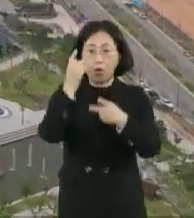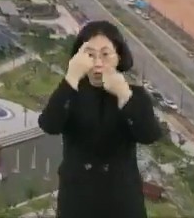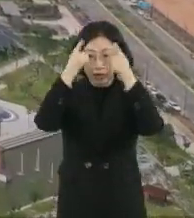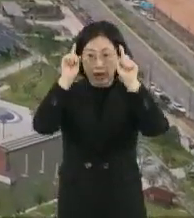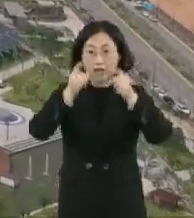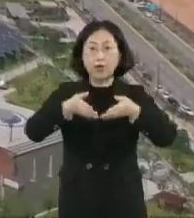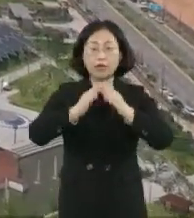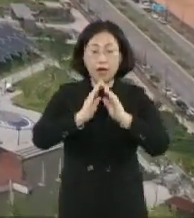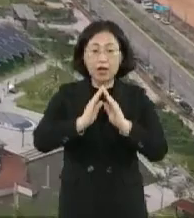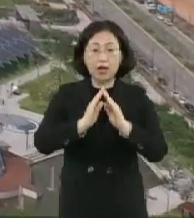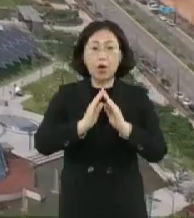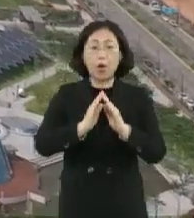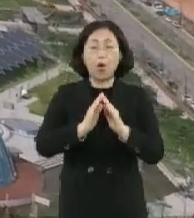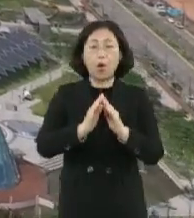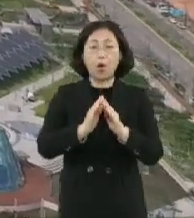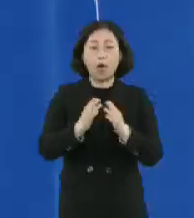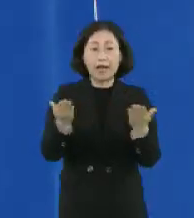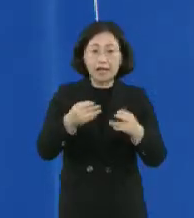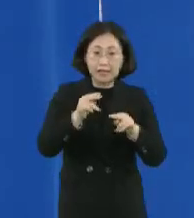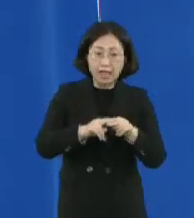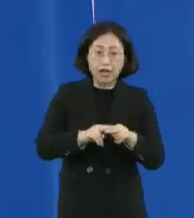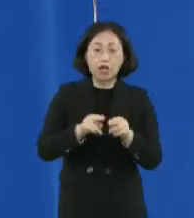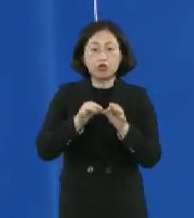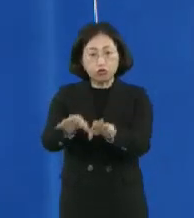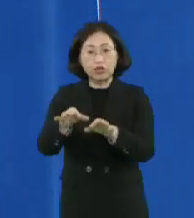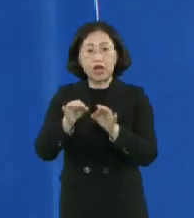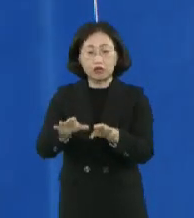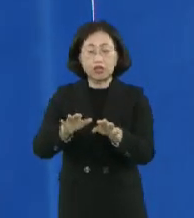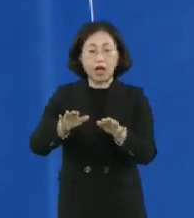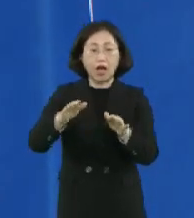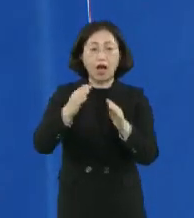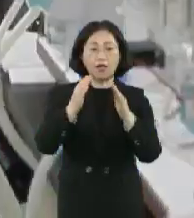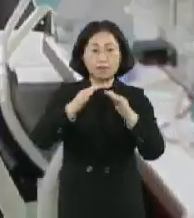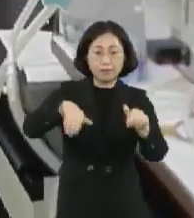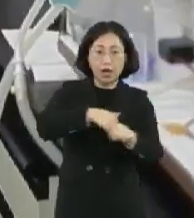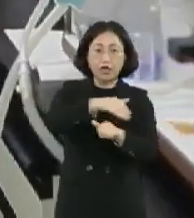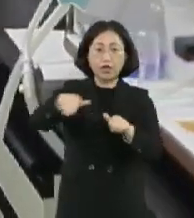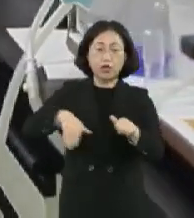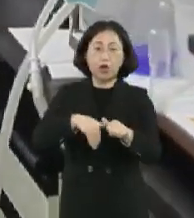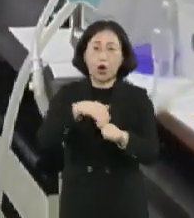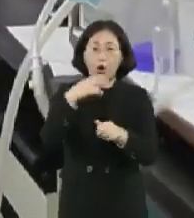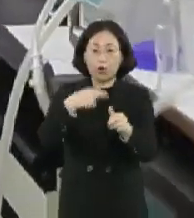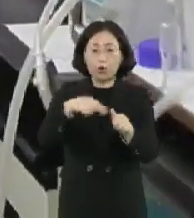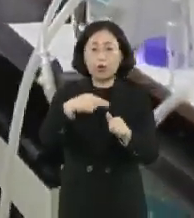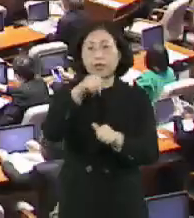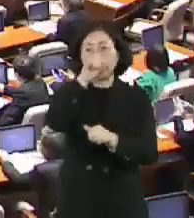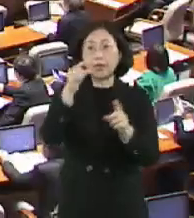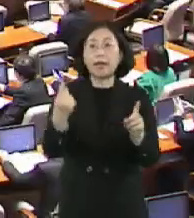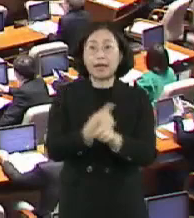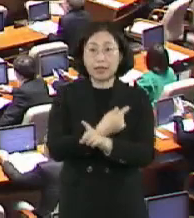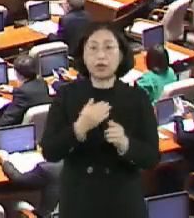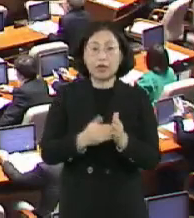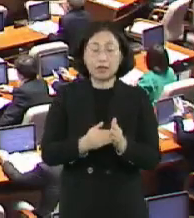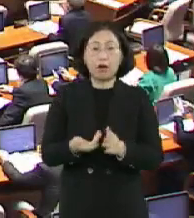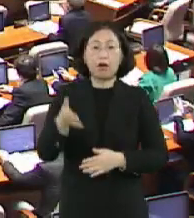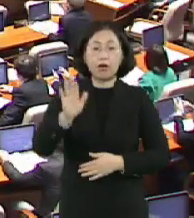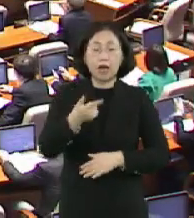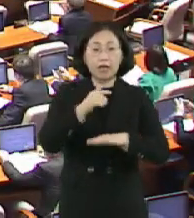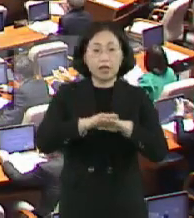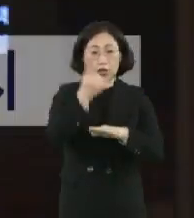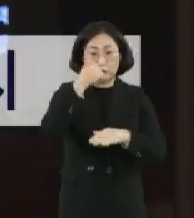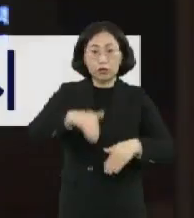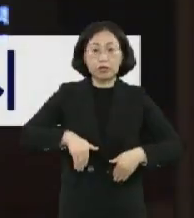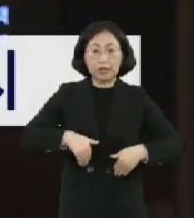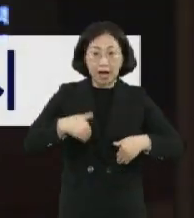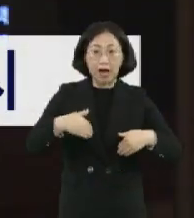등 기존 혁신도시는 일자리 와 투자 정주 여권 과 교육이 개선되고 있습니다 반면 대전 충남은